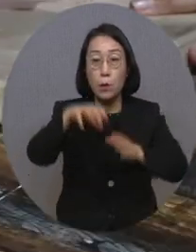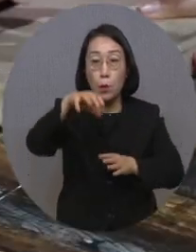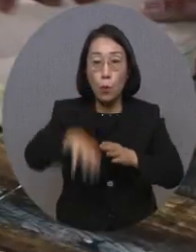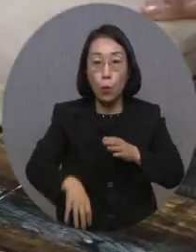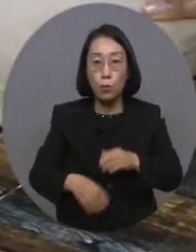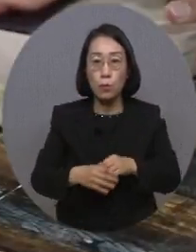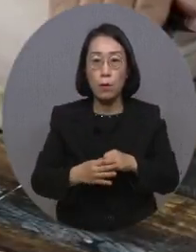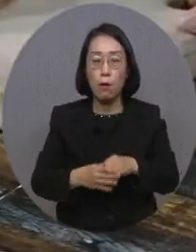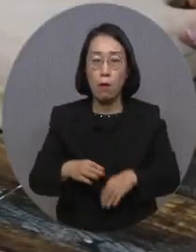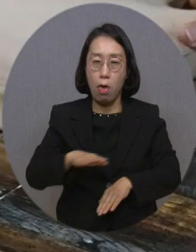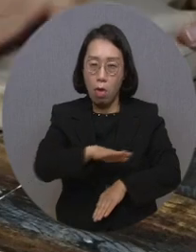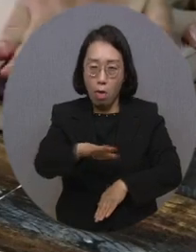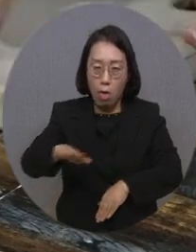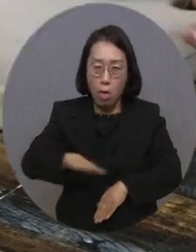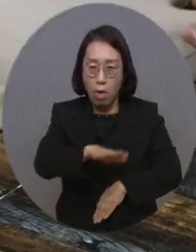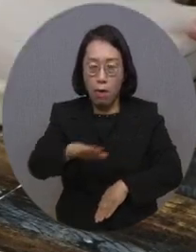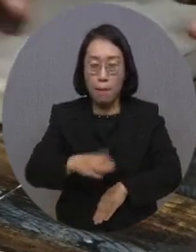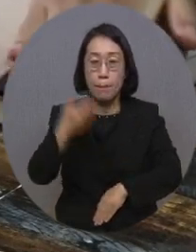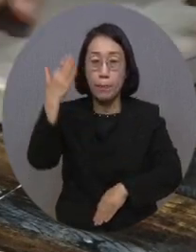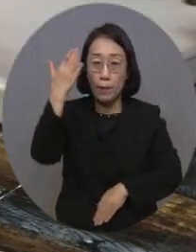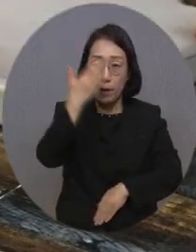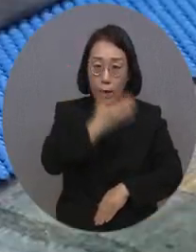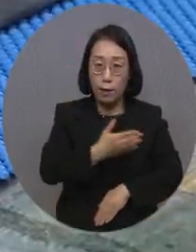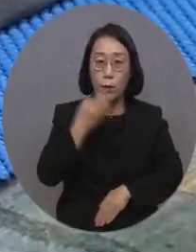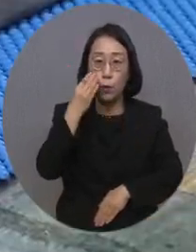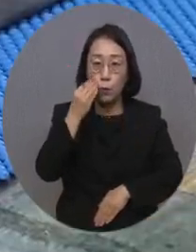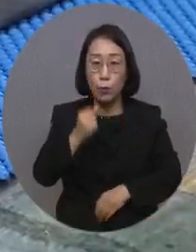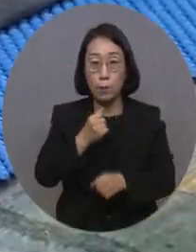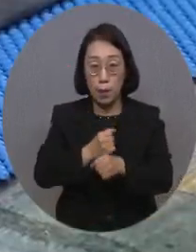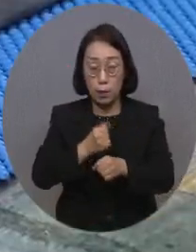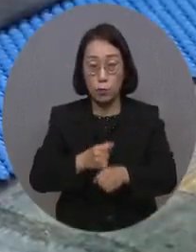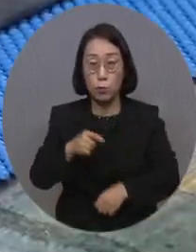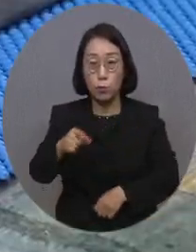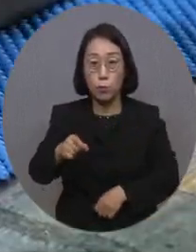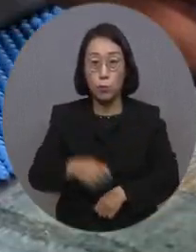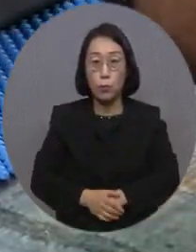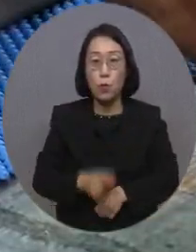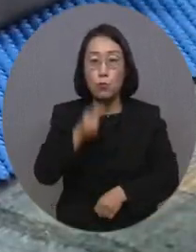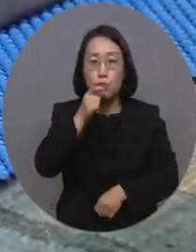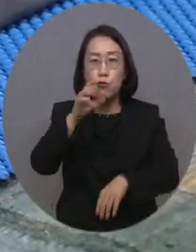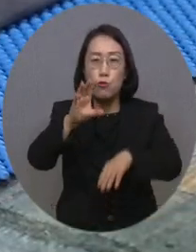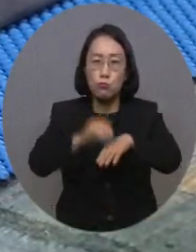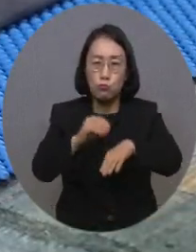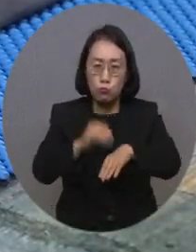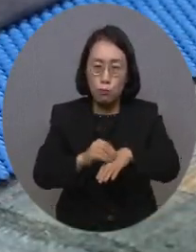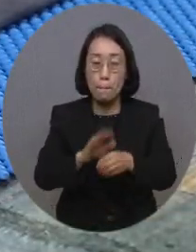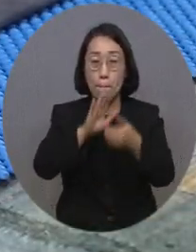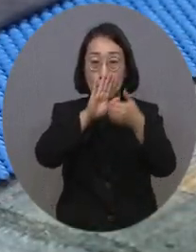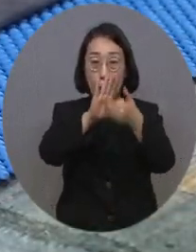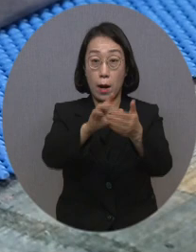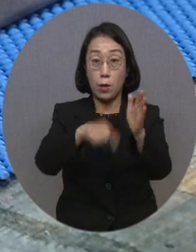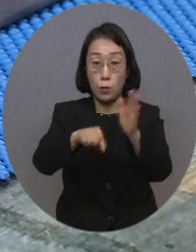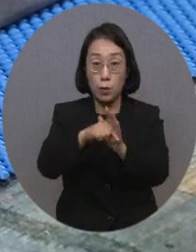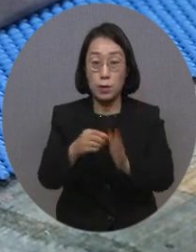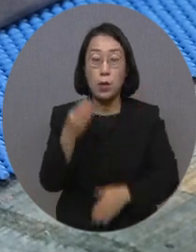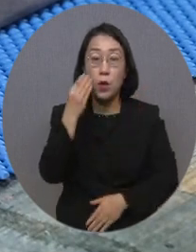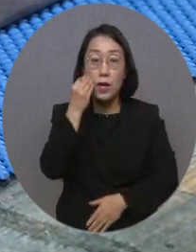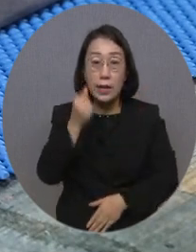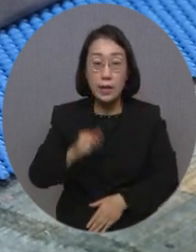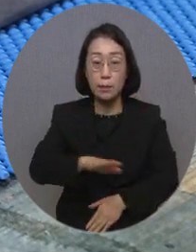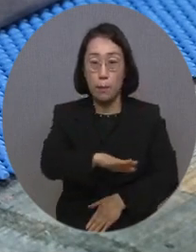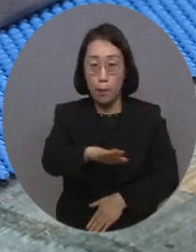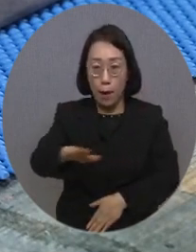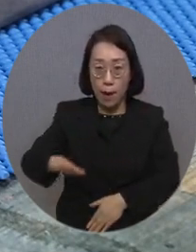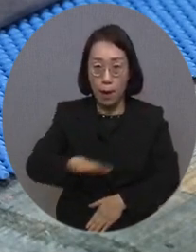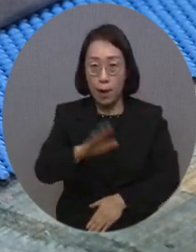사포로 거친 표면을 다듬어줍니다 원목 도마는 습기에 약하기 때문에 마감용 오일을